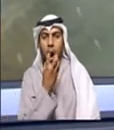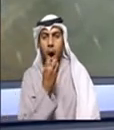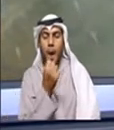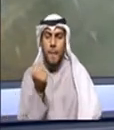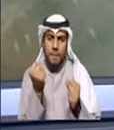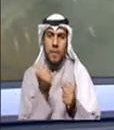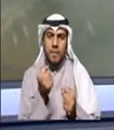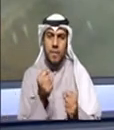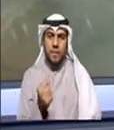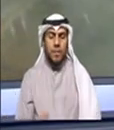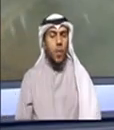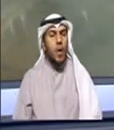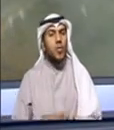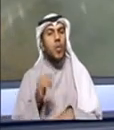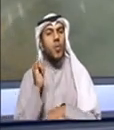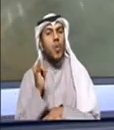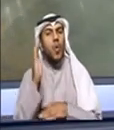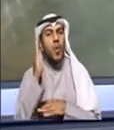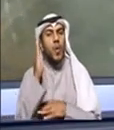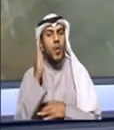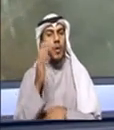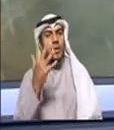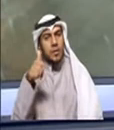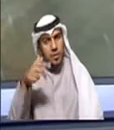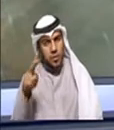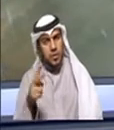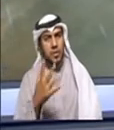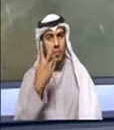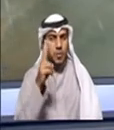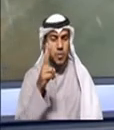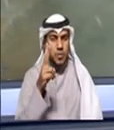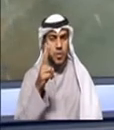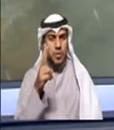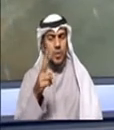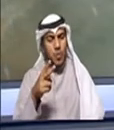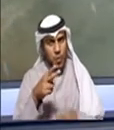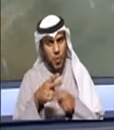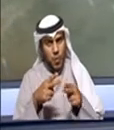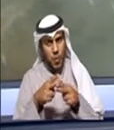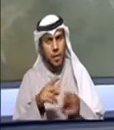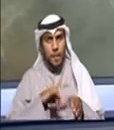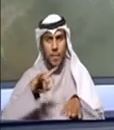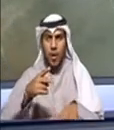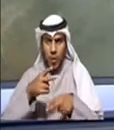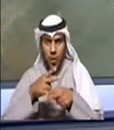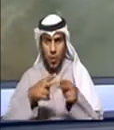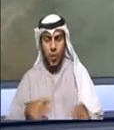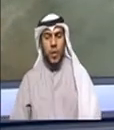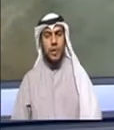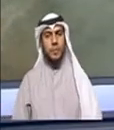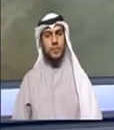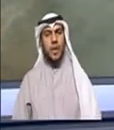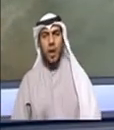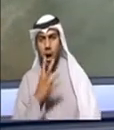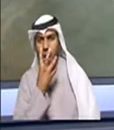بشكل ملحوظ خلال فتره الظهيره تتراوح ما بين سته وعشرين خمسه وعشرين درجه مائويه في مدينه الكويت او مطار الكويت الدولي طبعا درجات الحرب